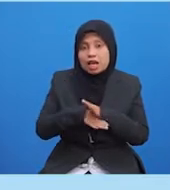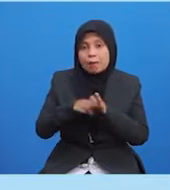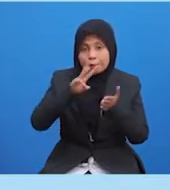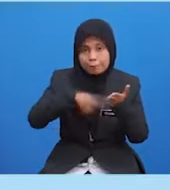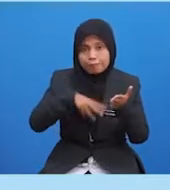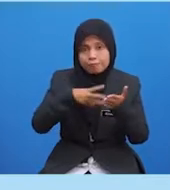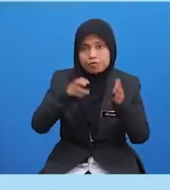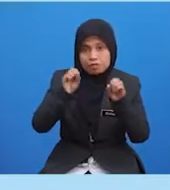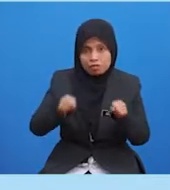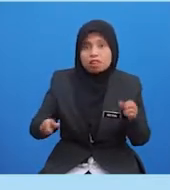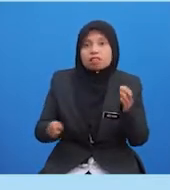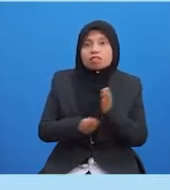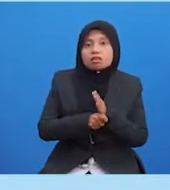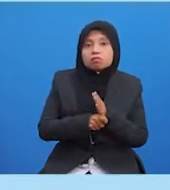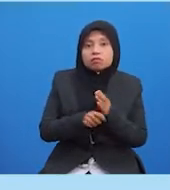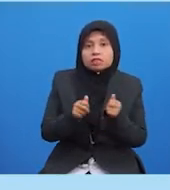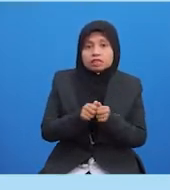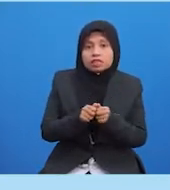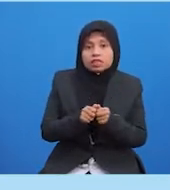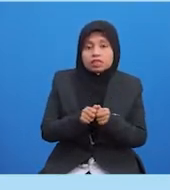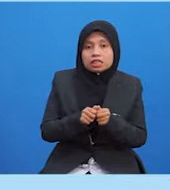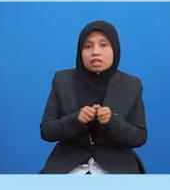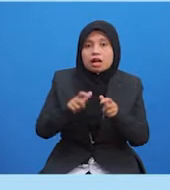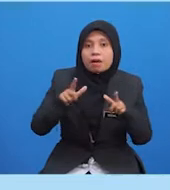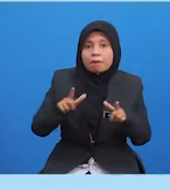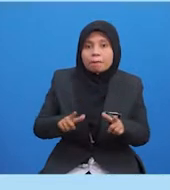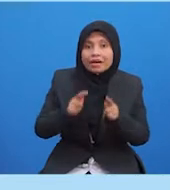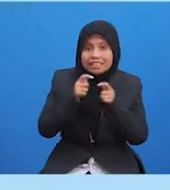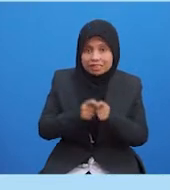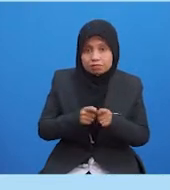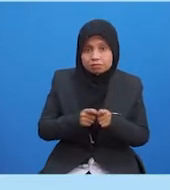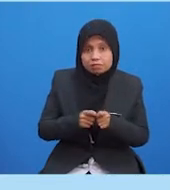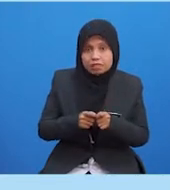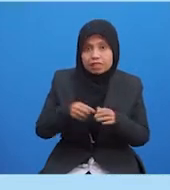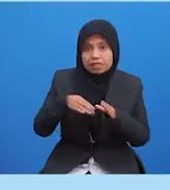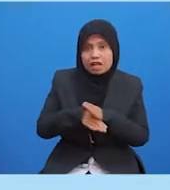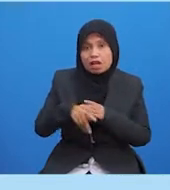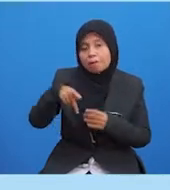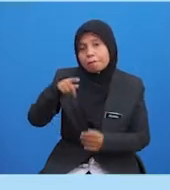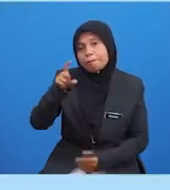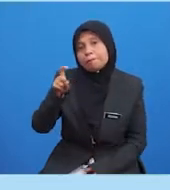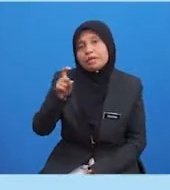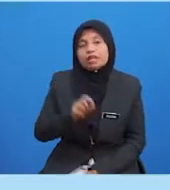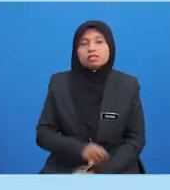tabel boleh ditambah dengan menetapkan jarak dalam piksel.